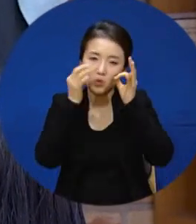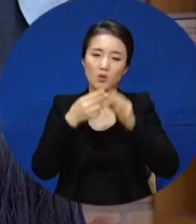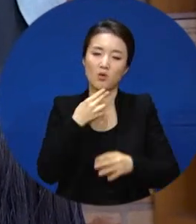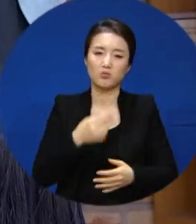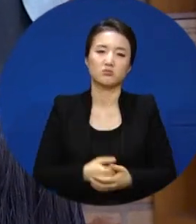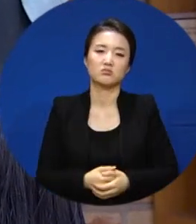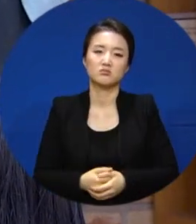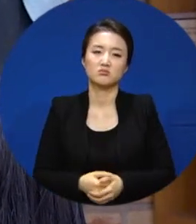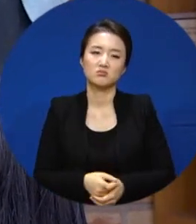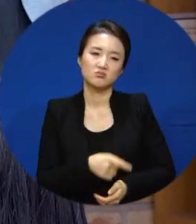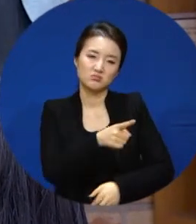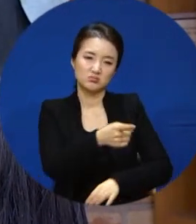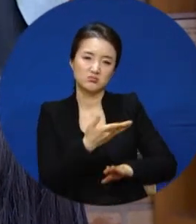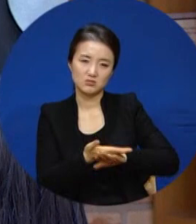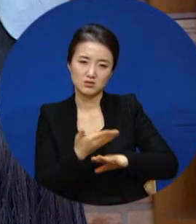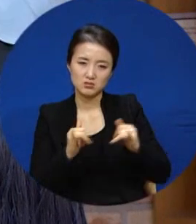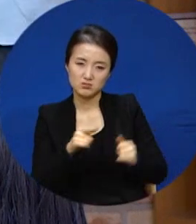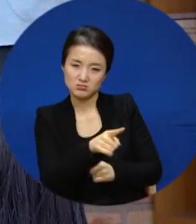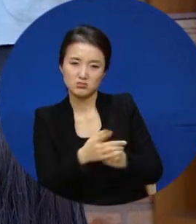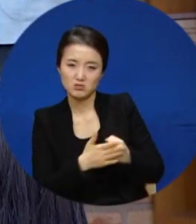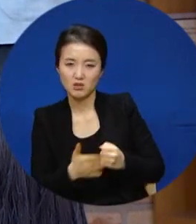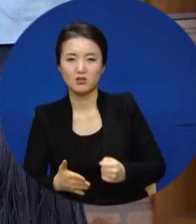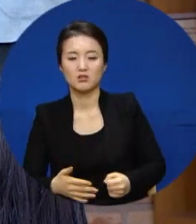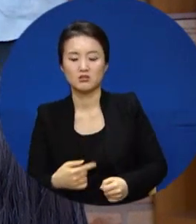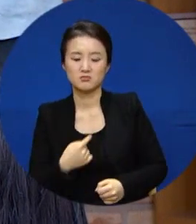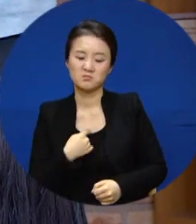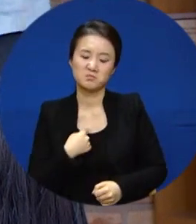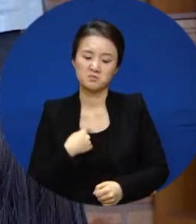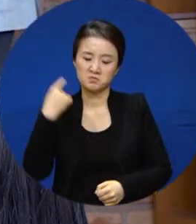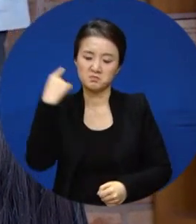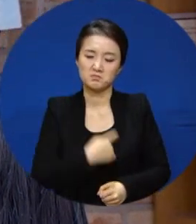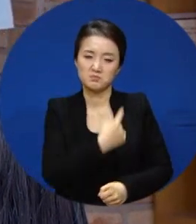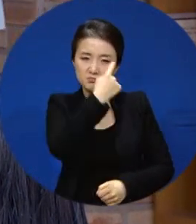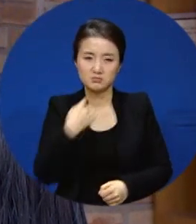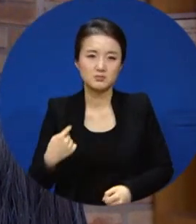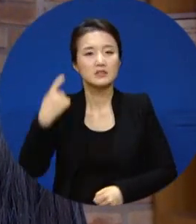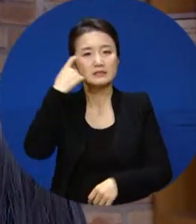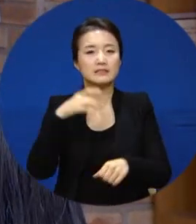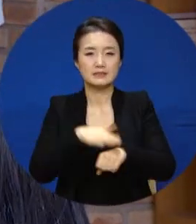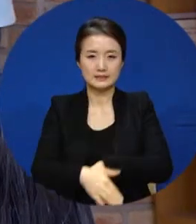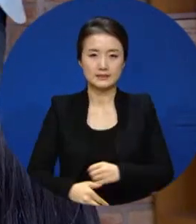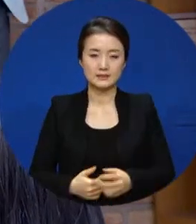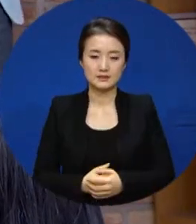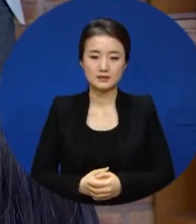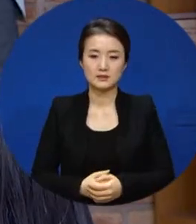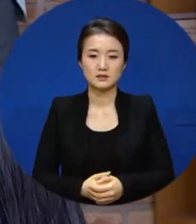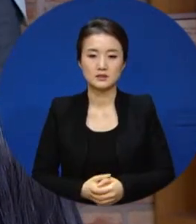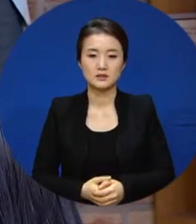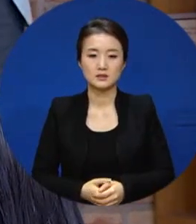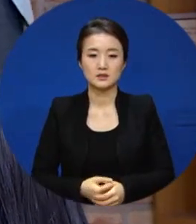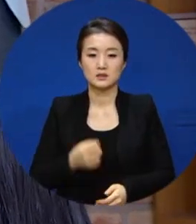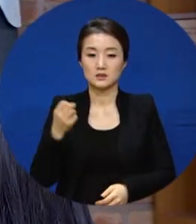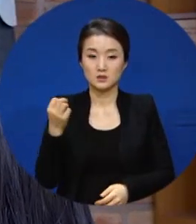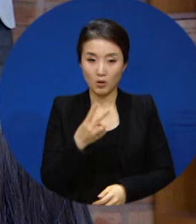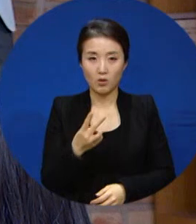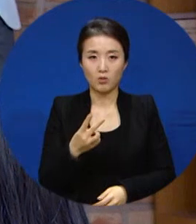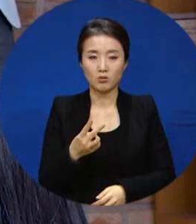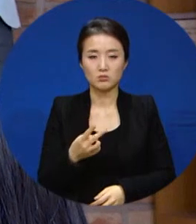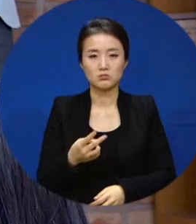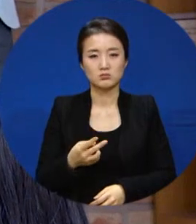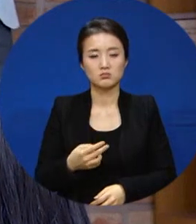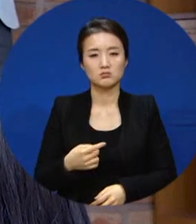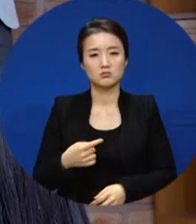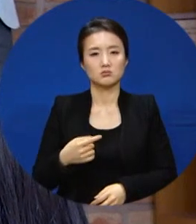남을 비난하고 자신을 비난하고 든 높은 사람들의 마지막은 있는 그대로의 모습을 딴 사람들이 나를 좋아 하길